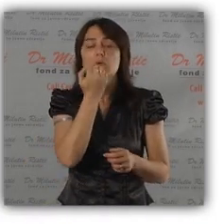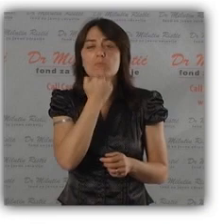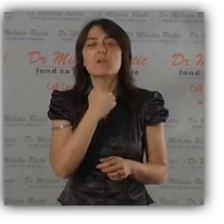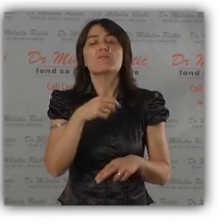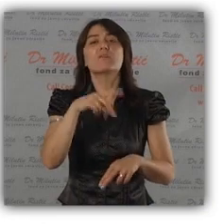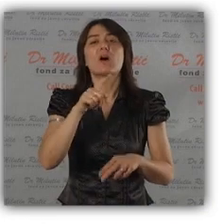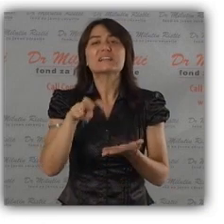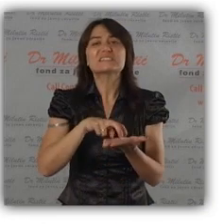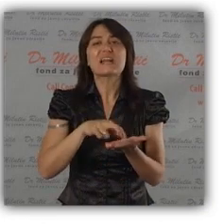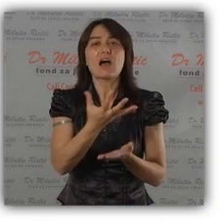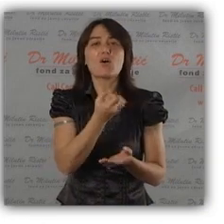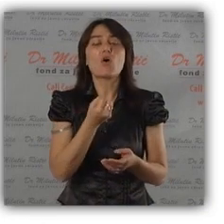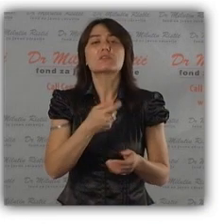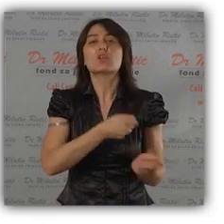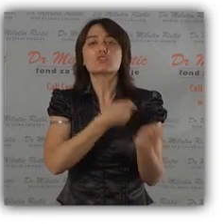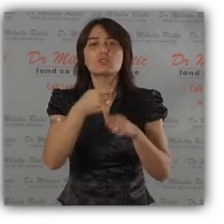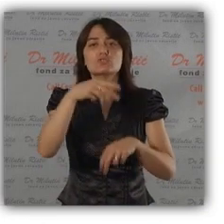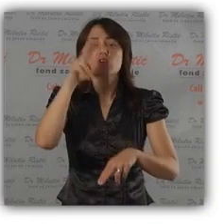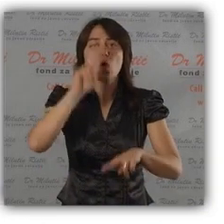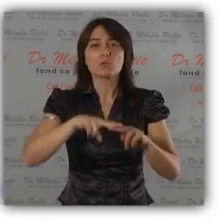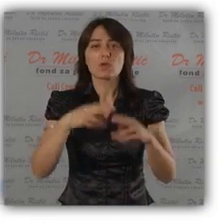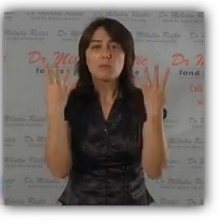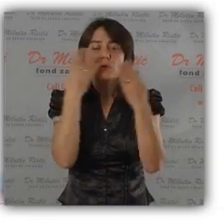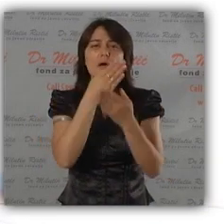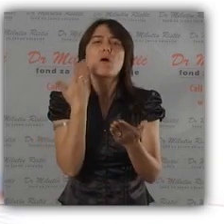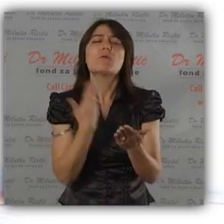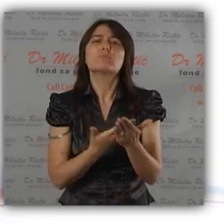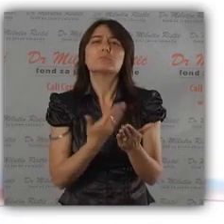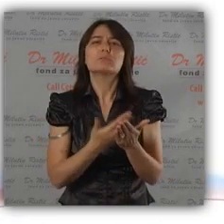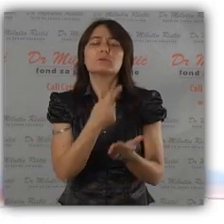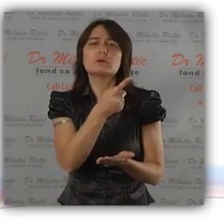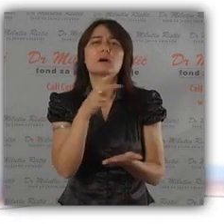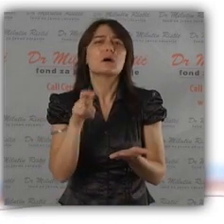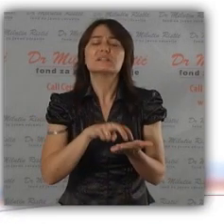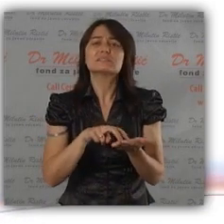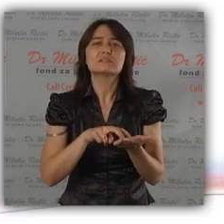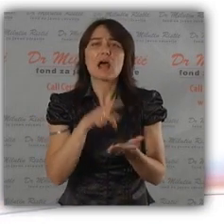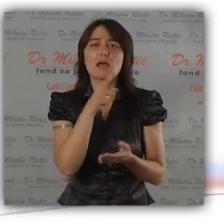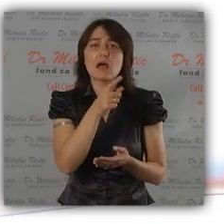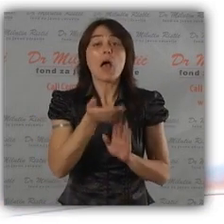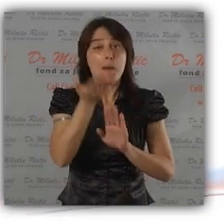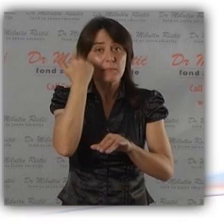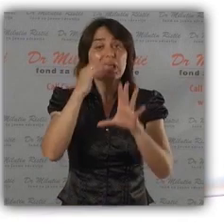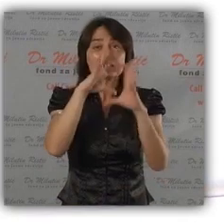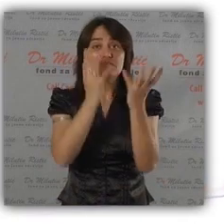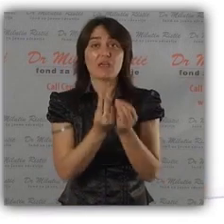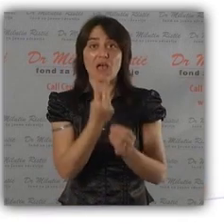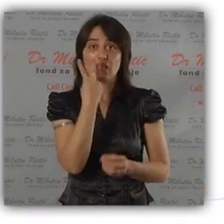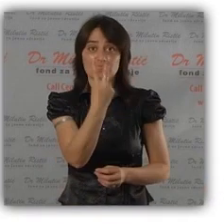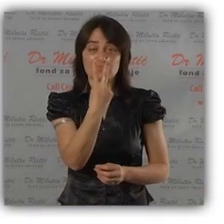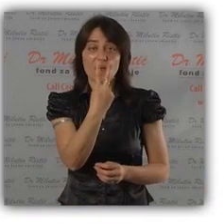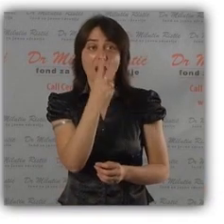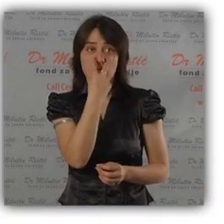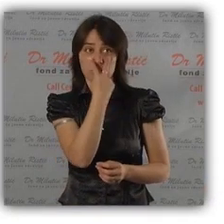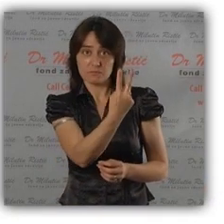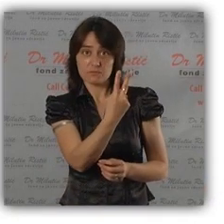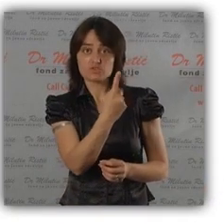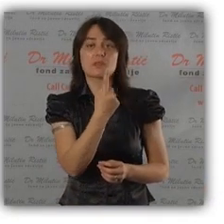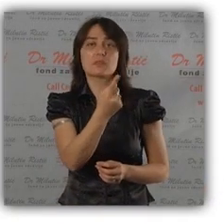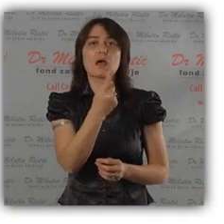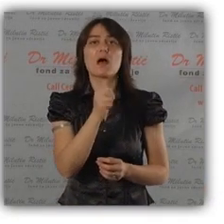upravo taj strah od donošenja pogrešne odluke. Šta je zapravo ono što leži u osnovi tog straha? Pa to su pre svega